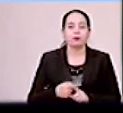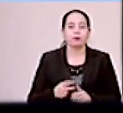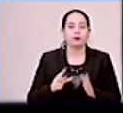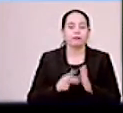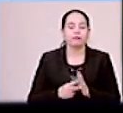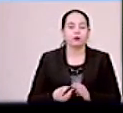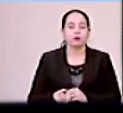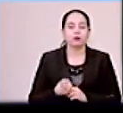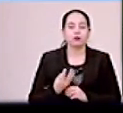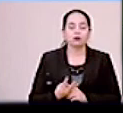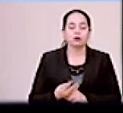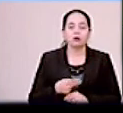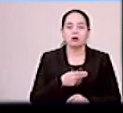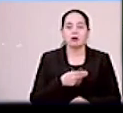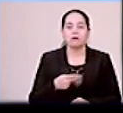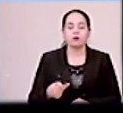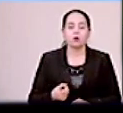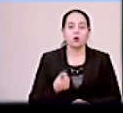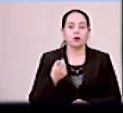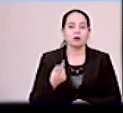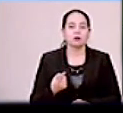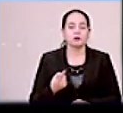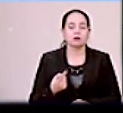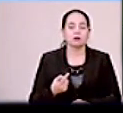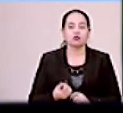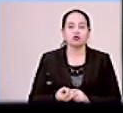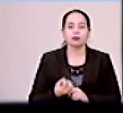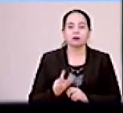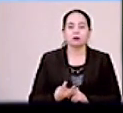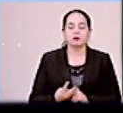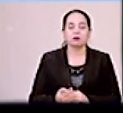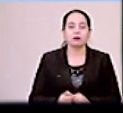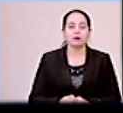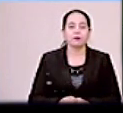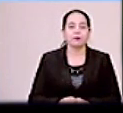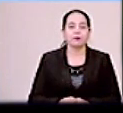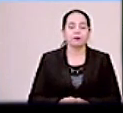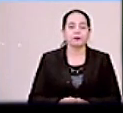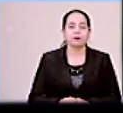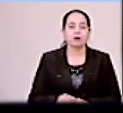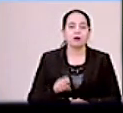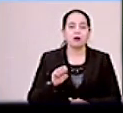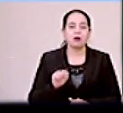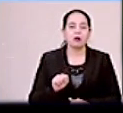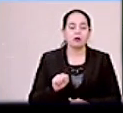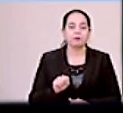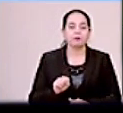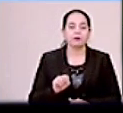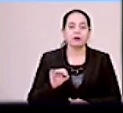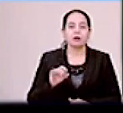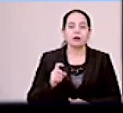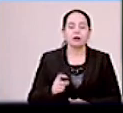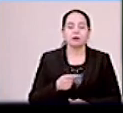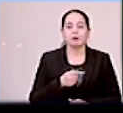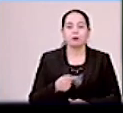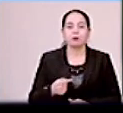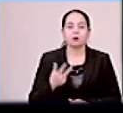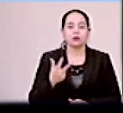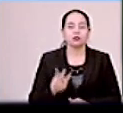8 четырнадцатых равно 11 четырнадцатых. Пункт А. Х минус